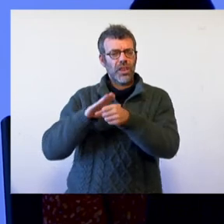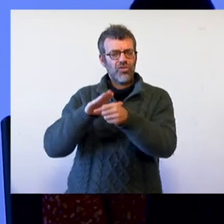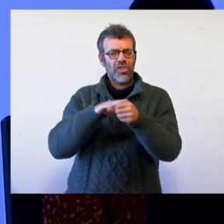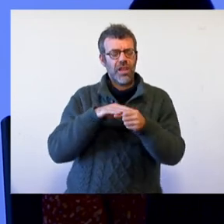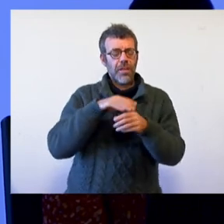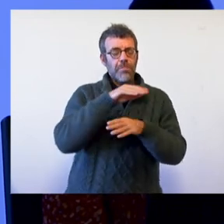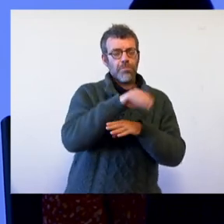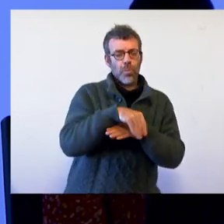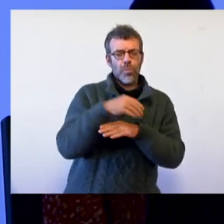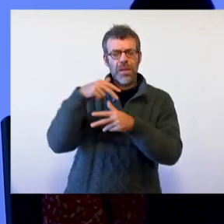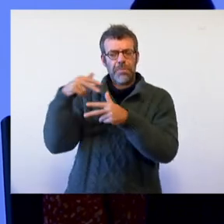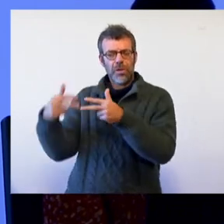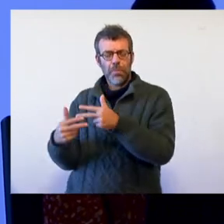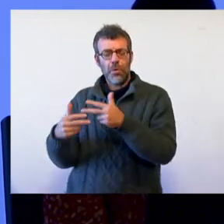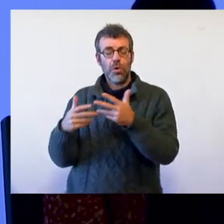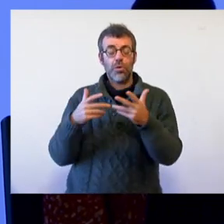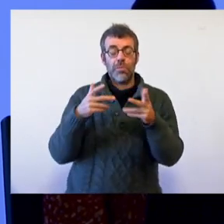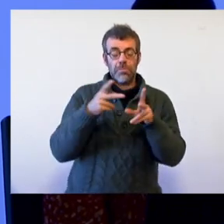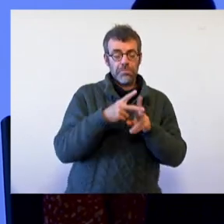Métropole, exercice 2020.